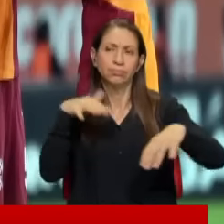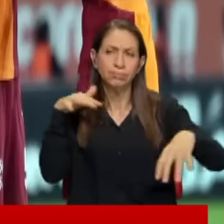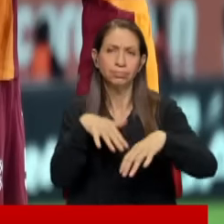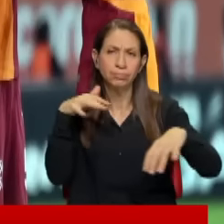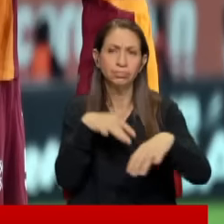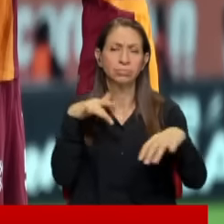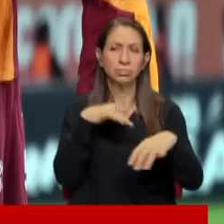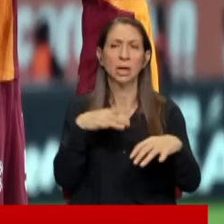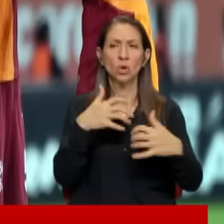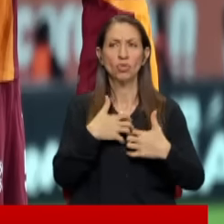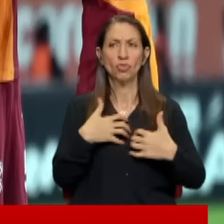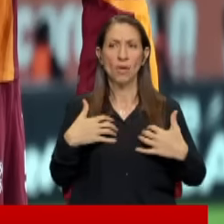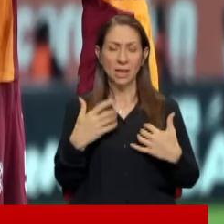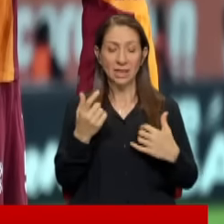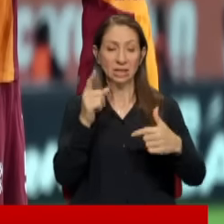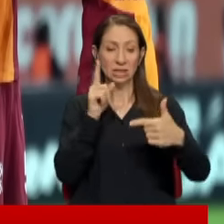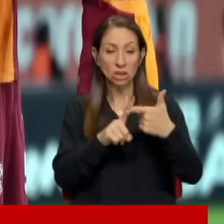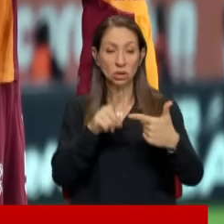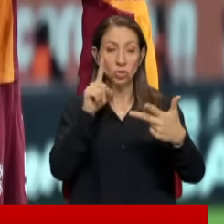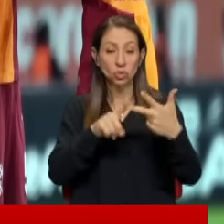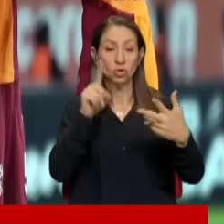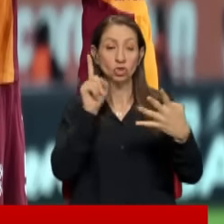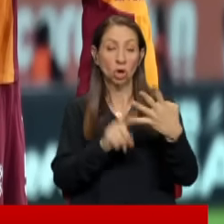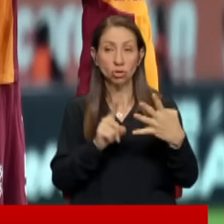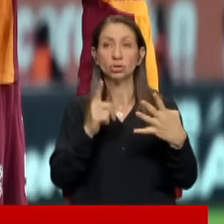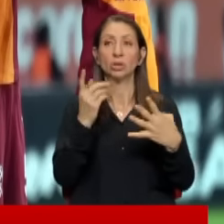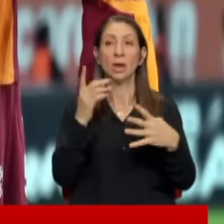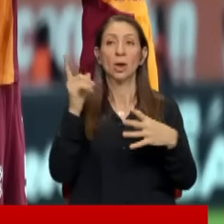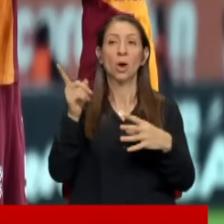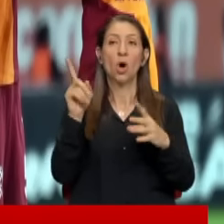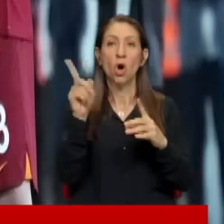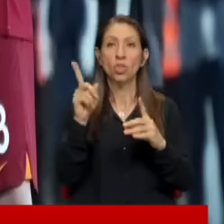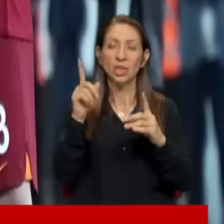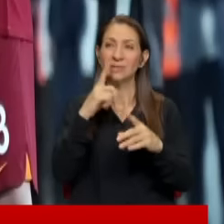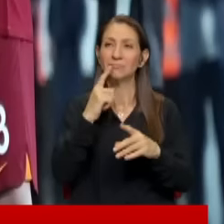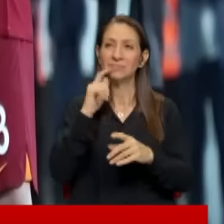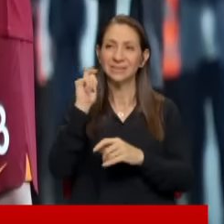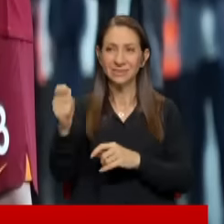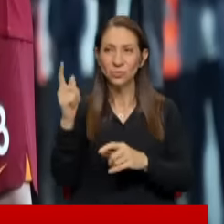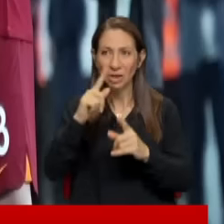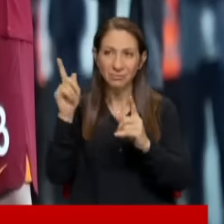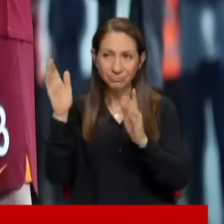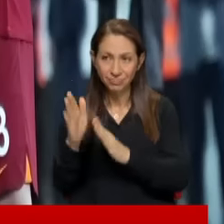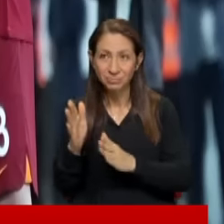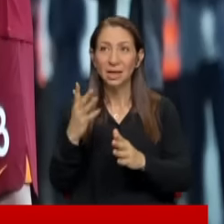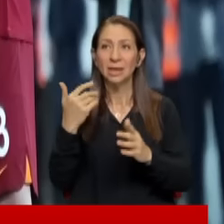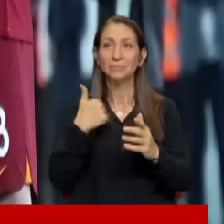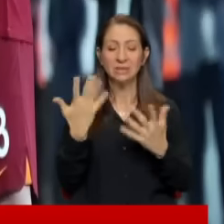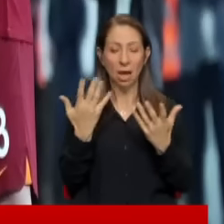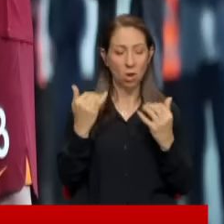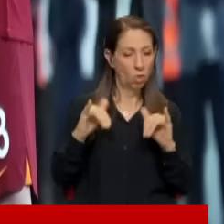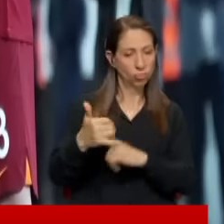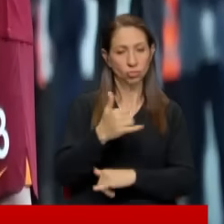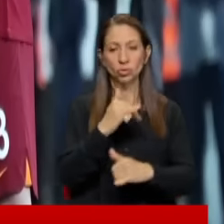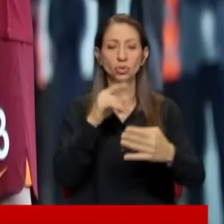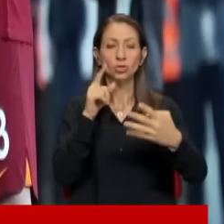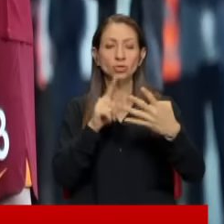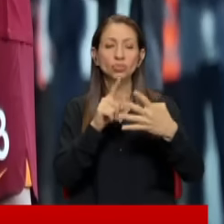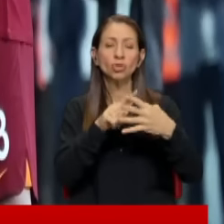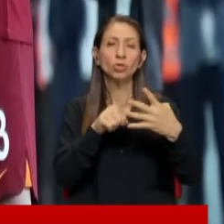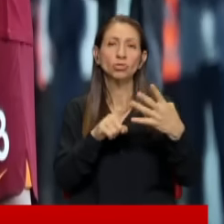Golün verdiği güven, arkadan ikinci gol. Devamında hem rakibin 10 kişi kalması hem oyun içerisinde daha iyi yerleşmemiz. Üçüncü, dördüncü